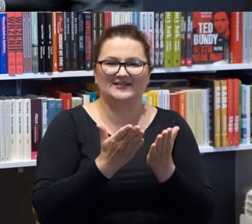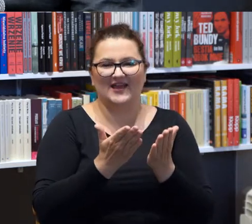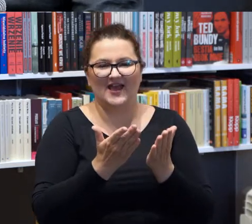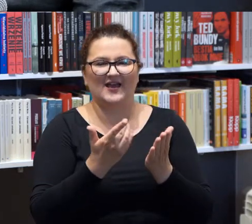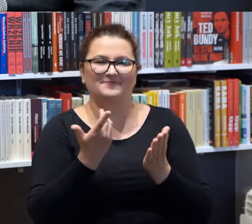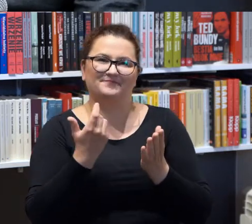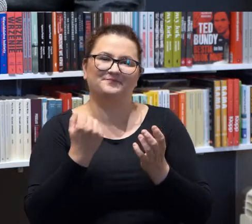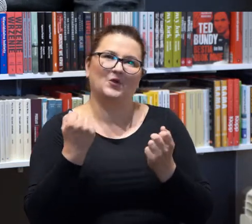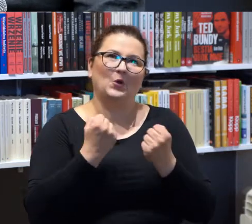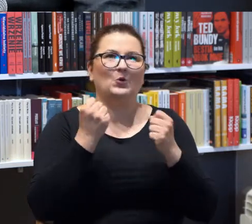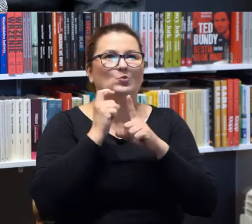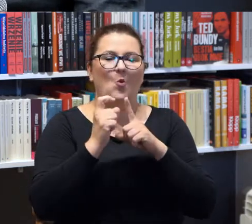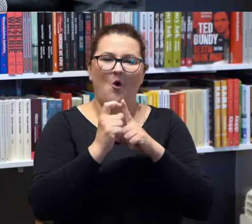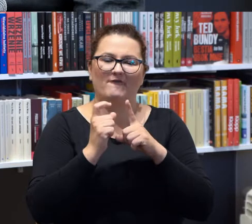słowo,